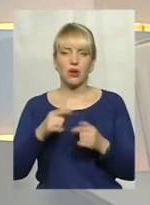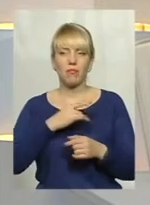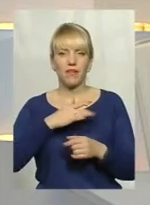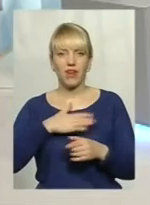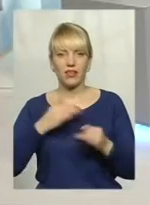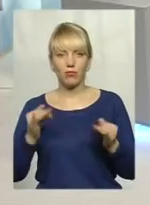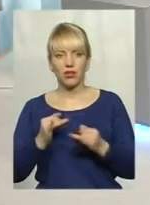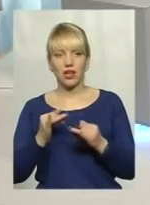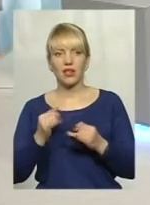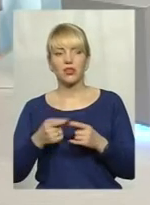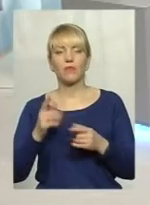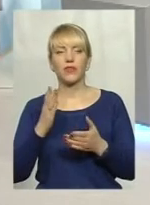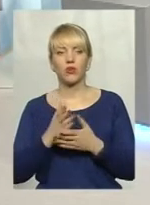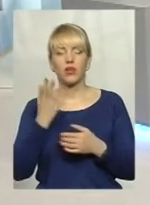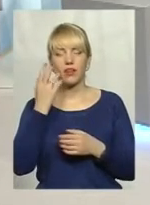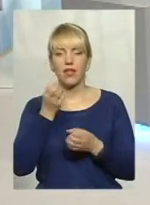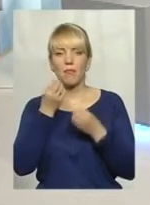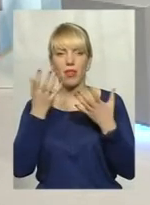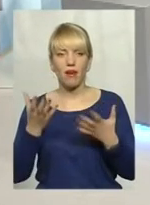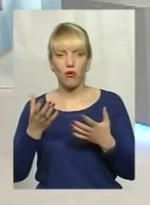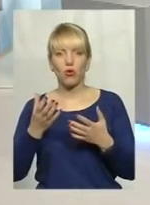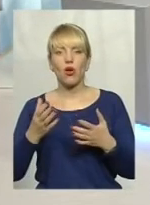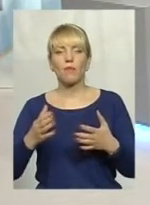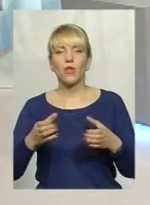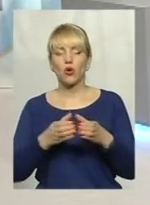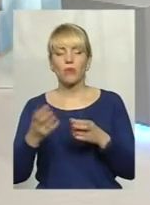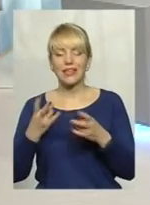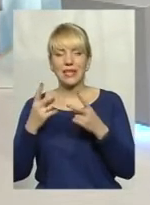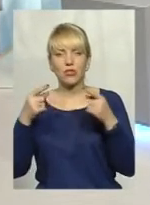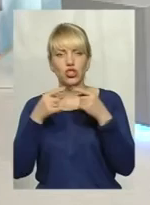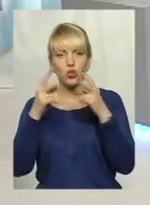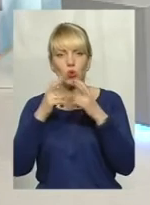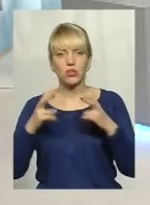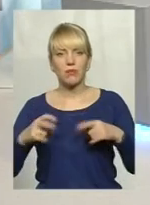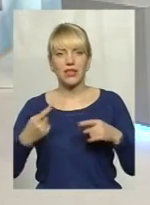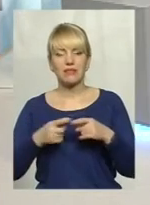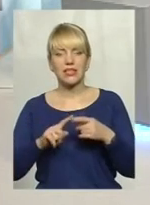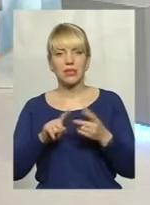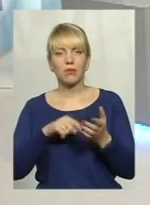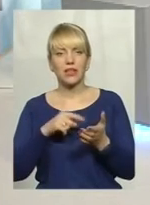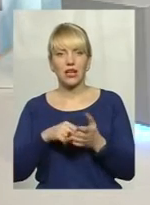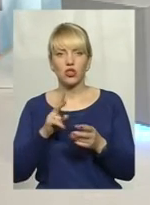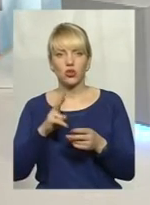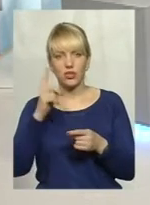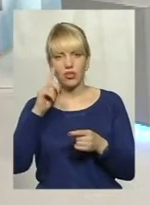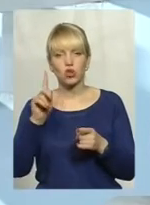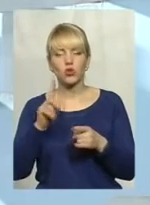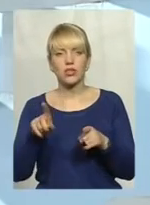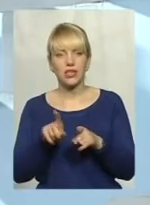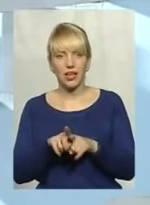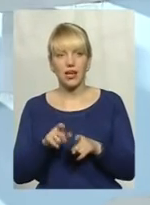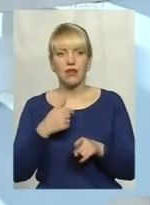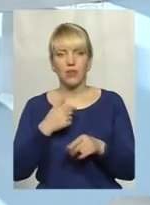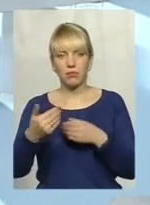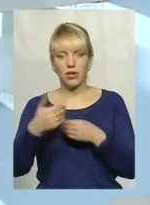діяв на благо громади. І дійсно потрібно чітко розібратися в цих питаннях, щоб не допускати помилок. То ті люди, які знали, що це таке, вони ще й приїхали до